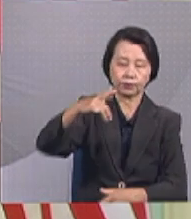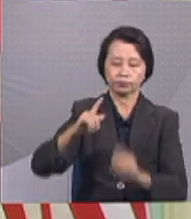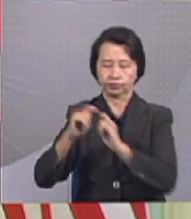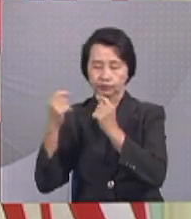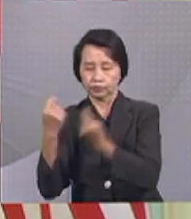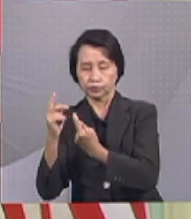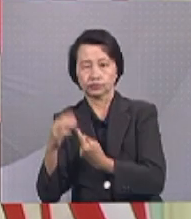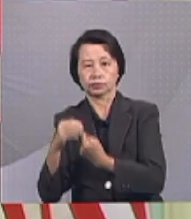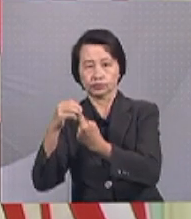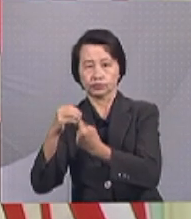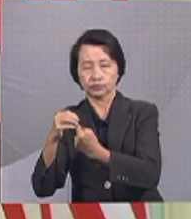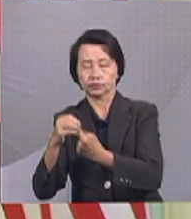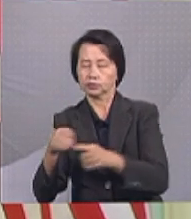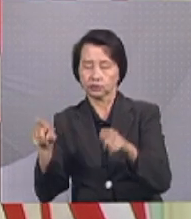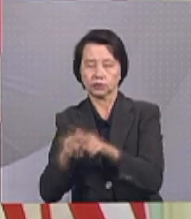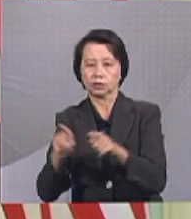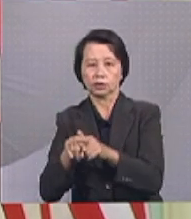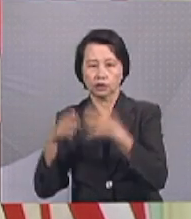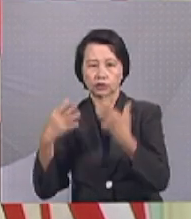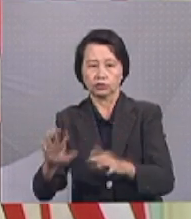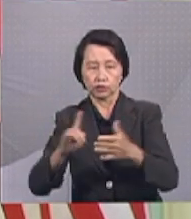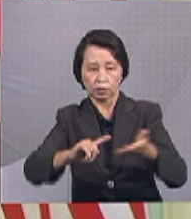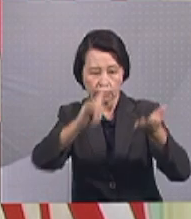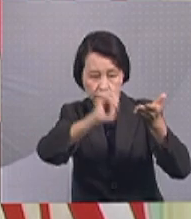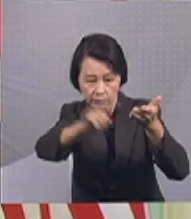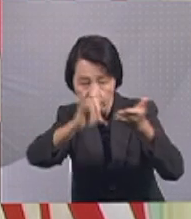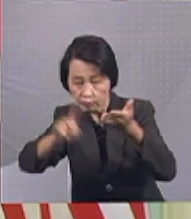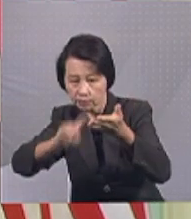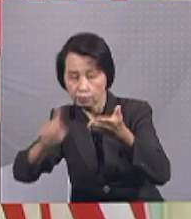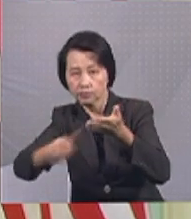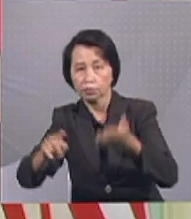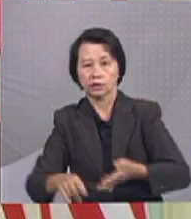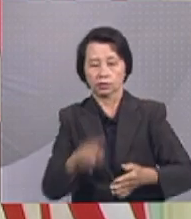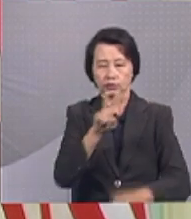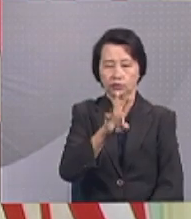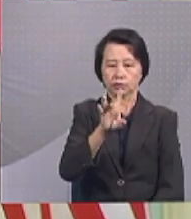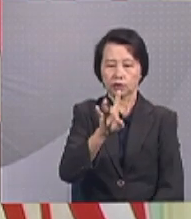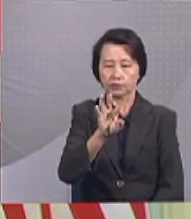Force Operasi Pematuhan juga telah memeriksa sebanyak